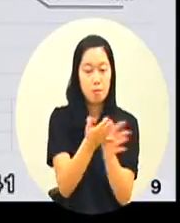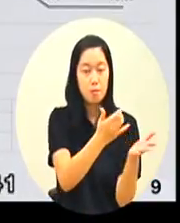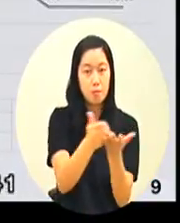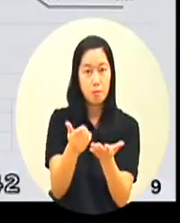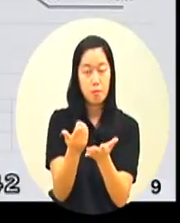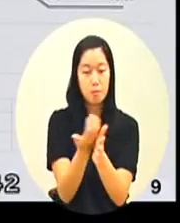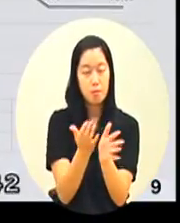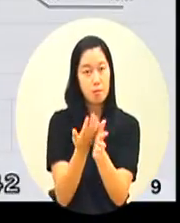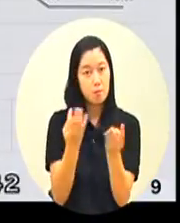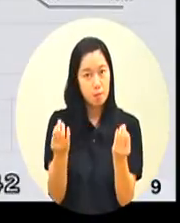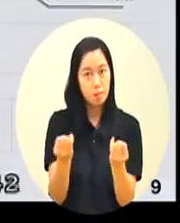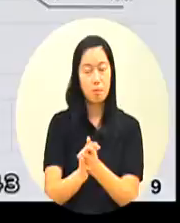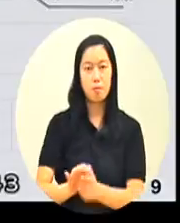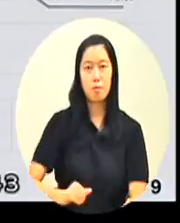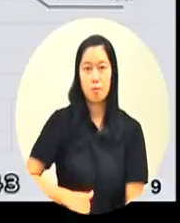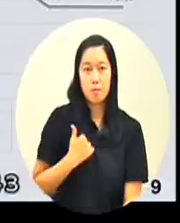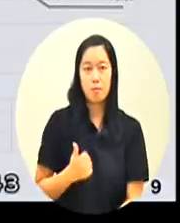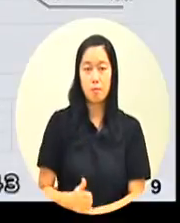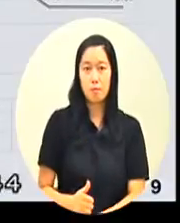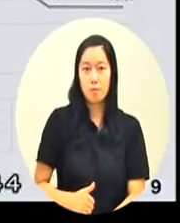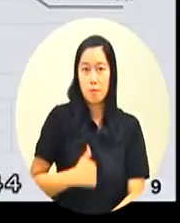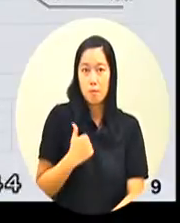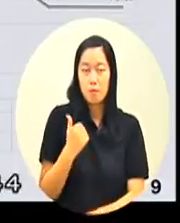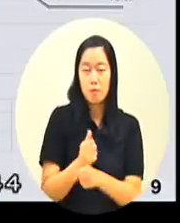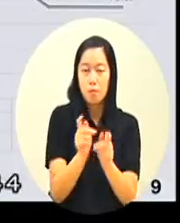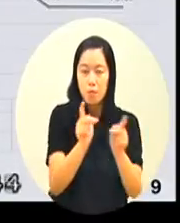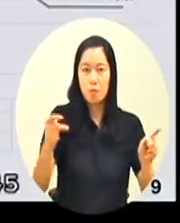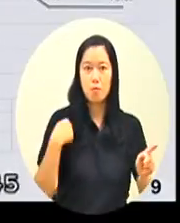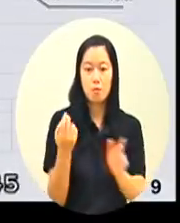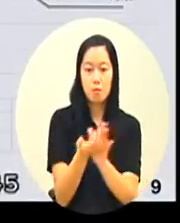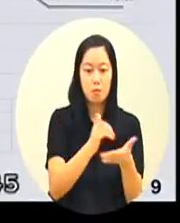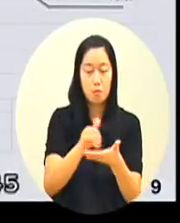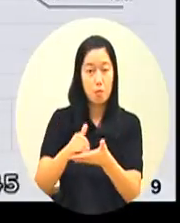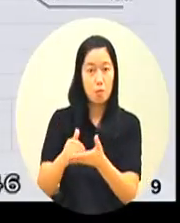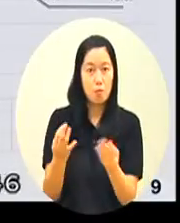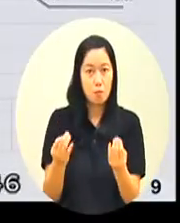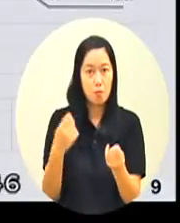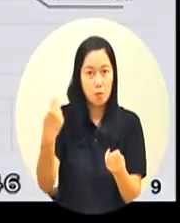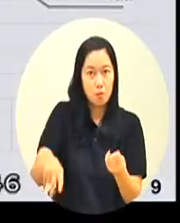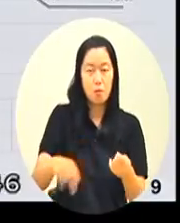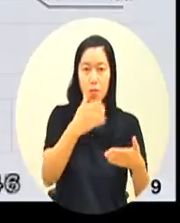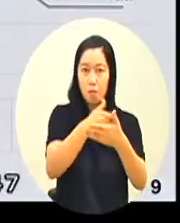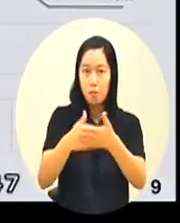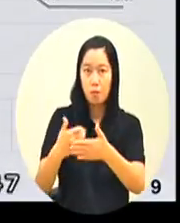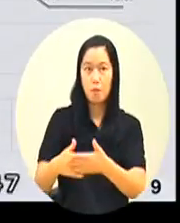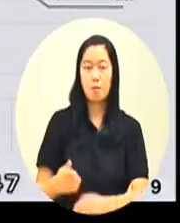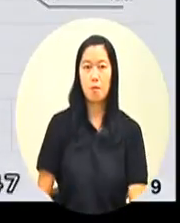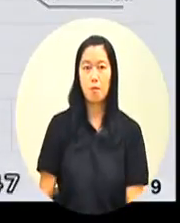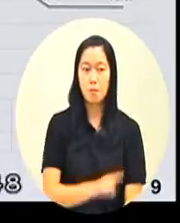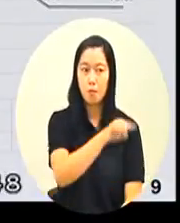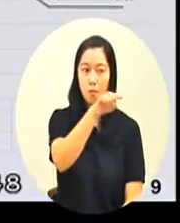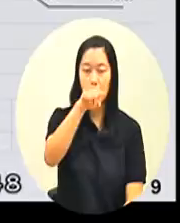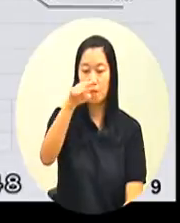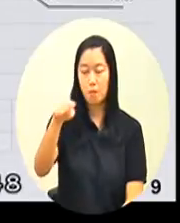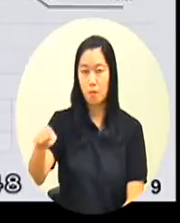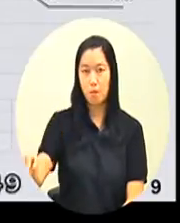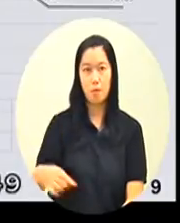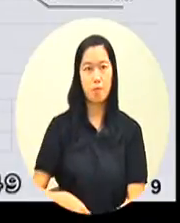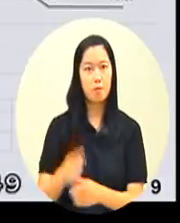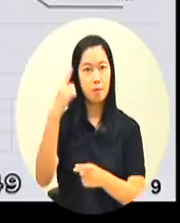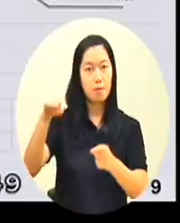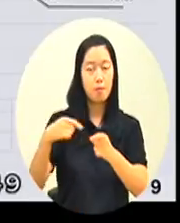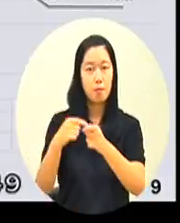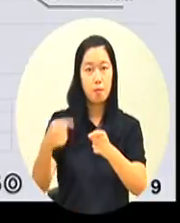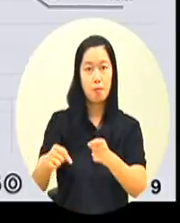我们实际我们执行比我们的预算数都还要低，就从100年开始呢，我们举借